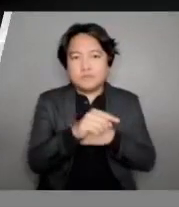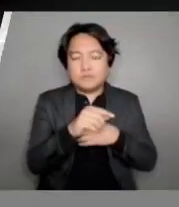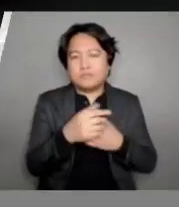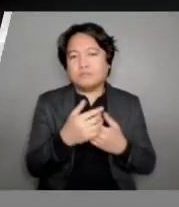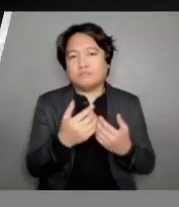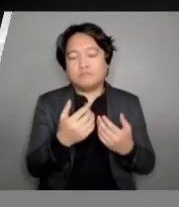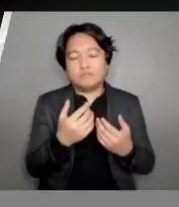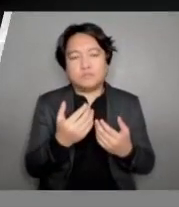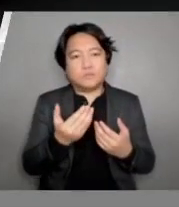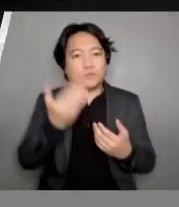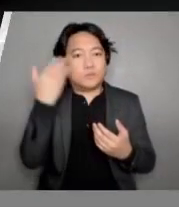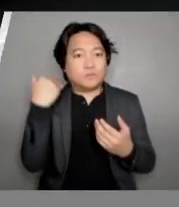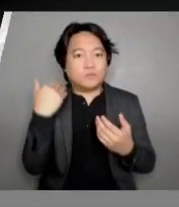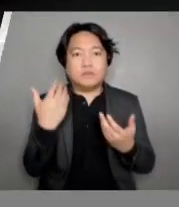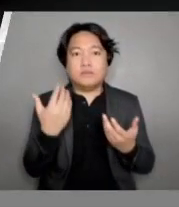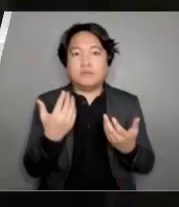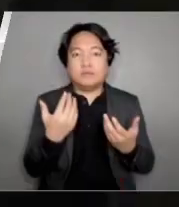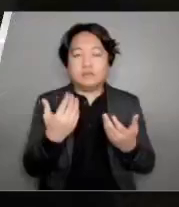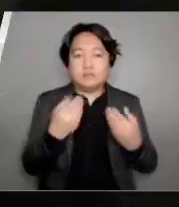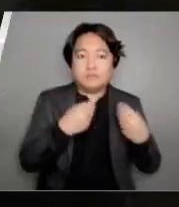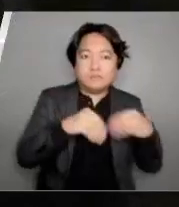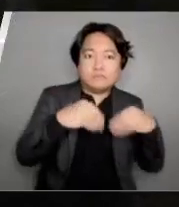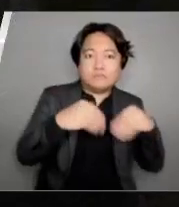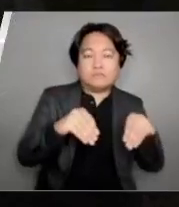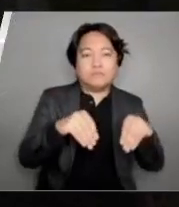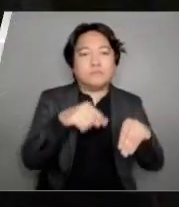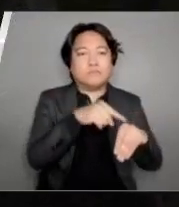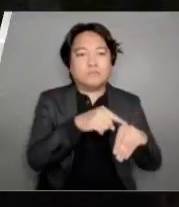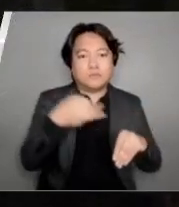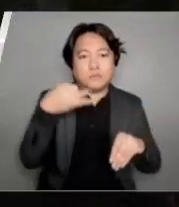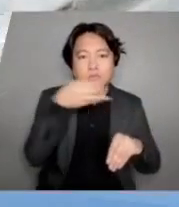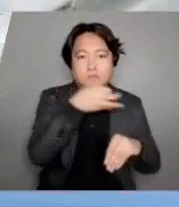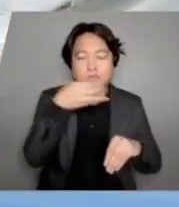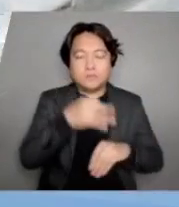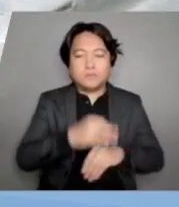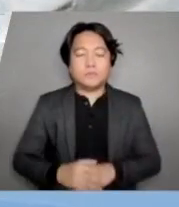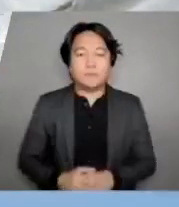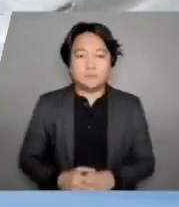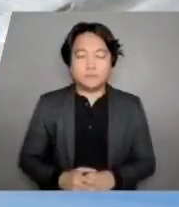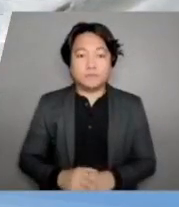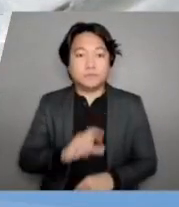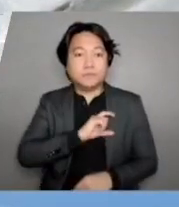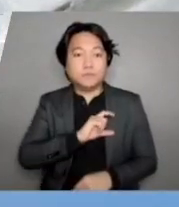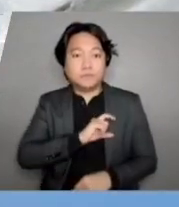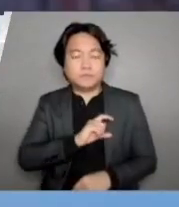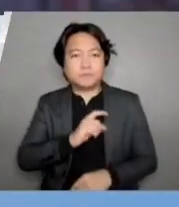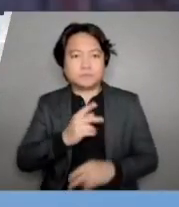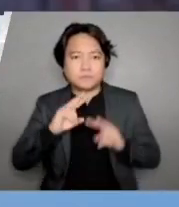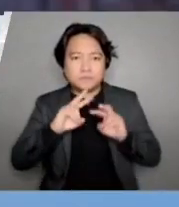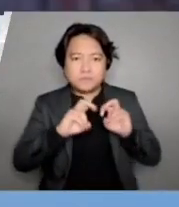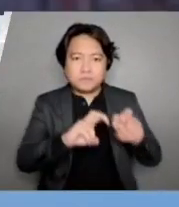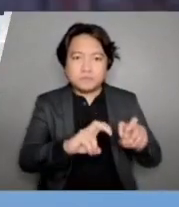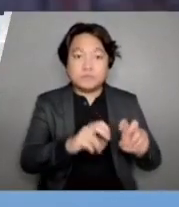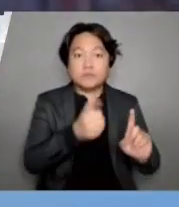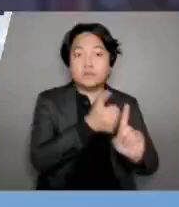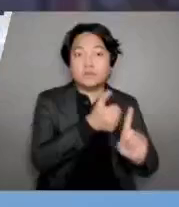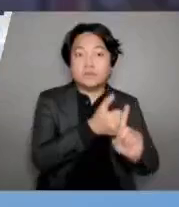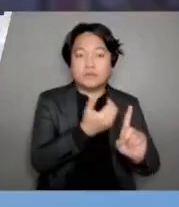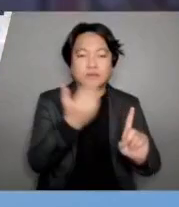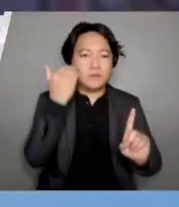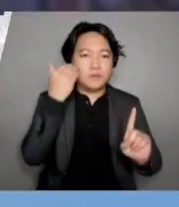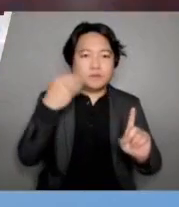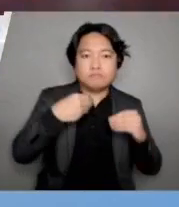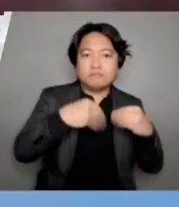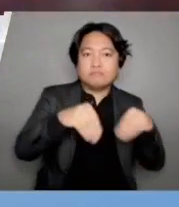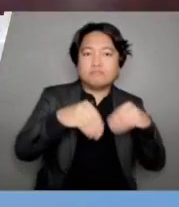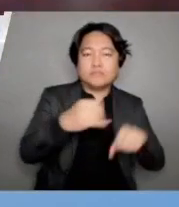dating pagbibenta ng illegal na droga. Base sa investigasyon ng pulisya, si alias Boss daw ang nagsusupply ng illegal na droga sa Isla Puting Bato